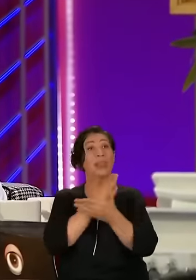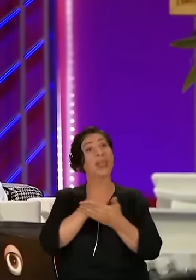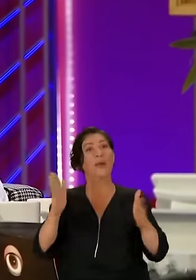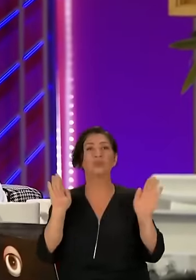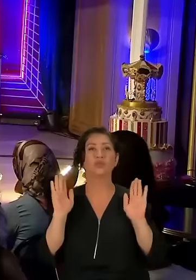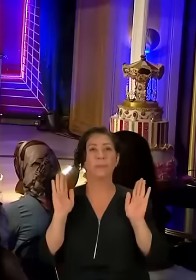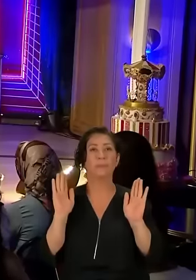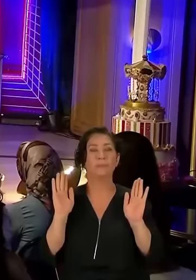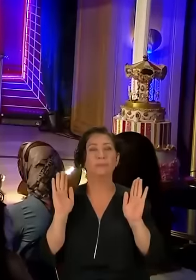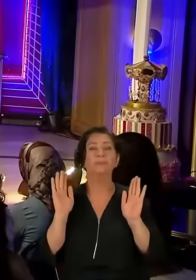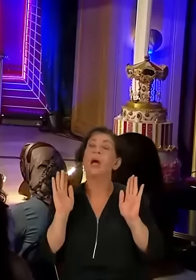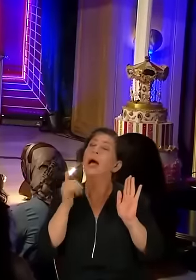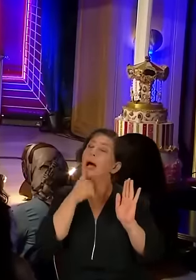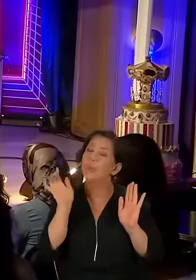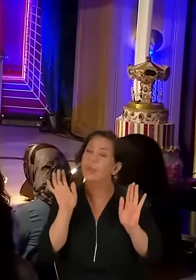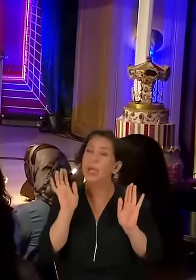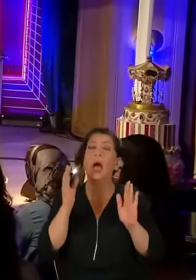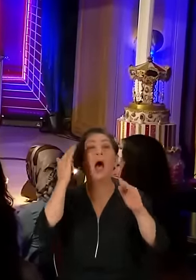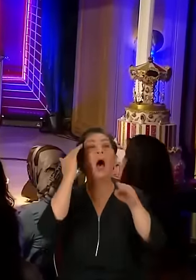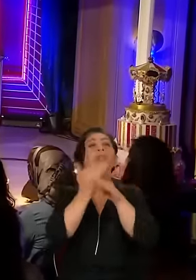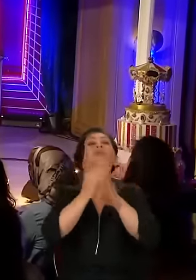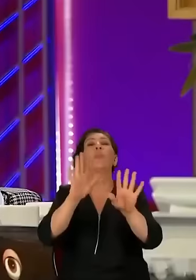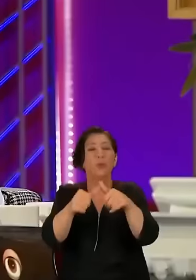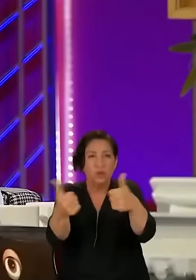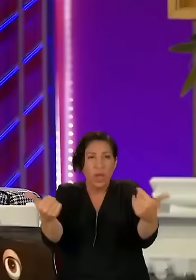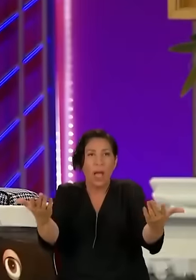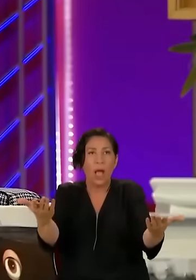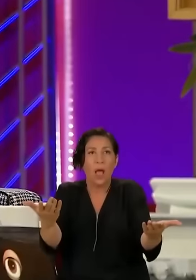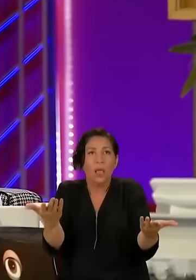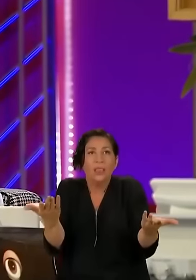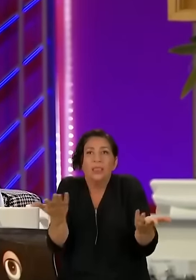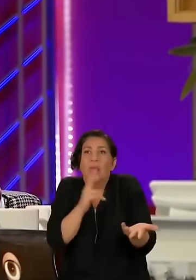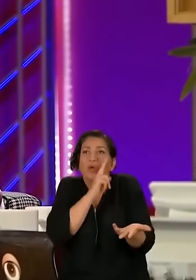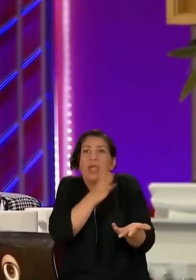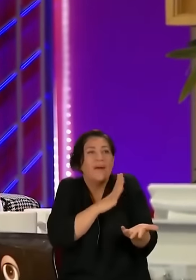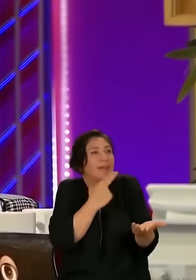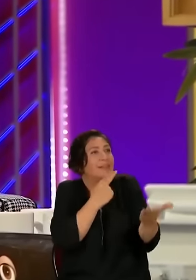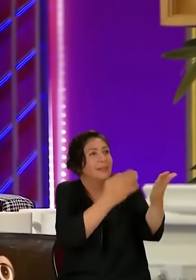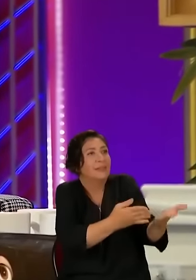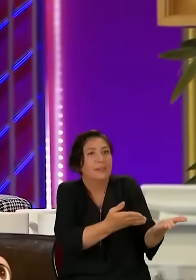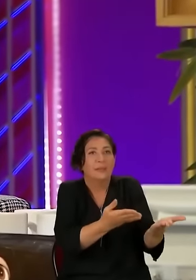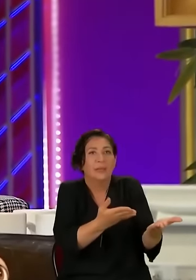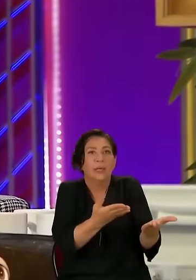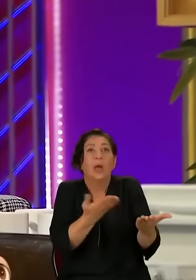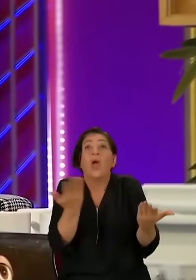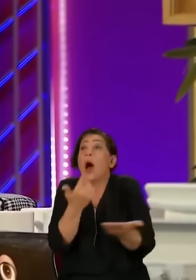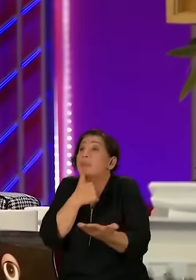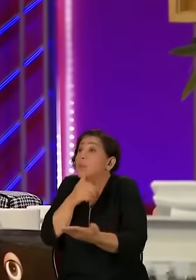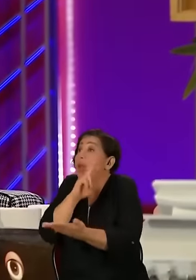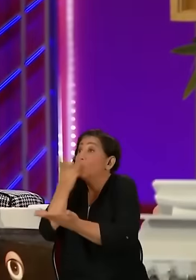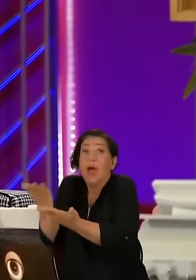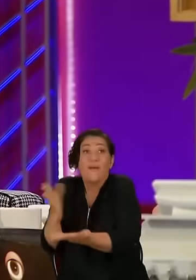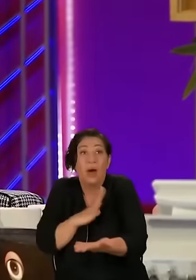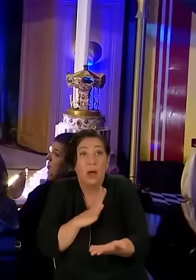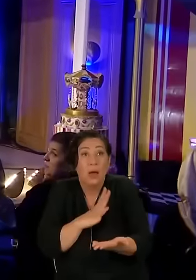edeceğim. Güzel. Abi eğer anlaşamıyorsan boşa. Ne günahı var o kadının yani? Veya adamın ne günahı